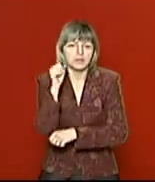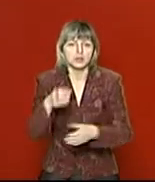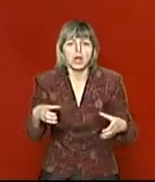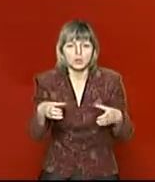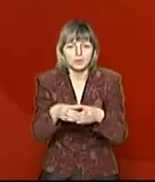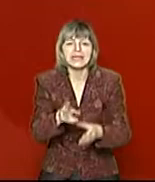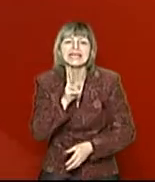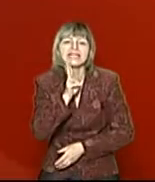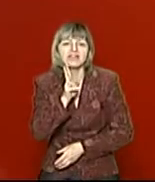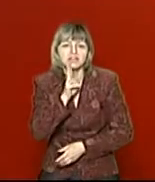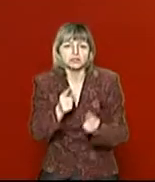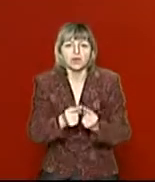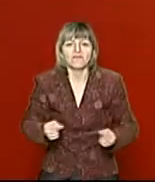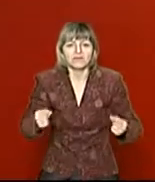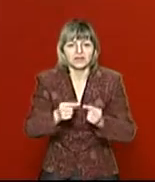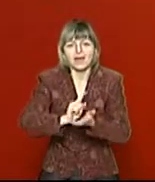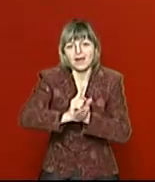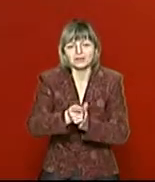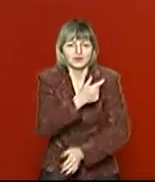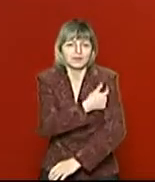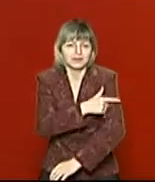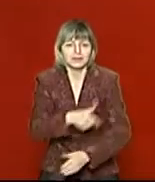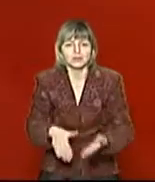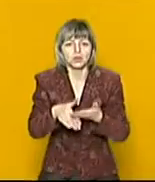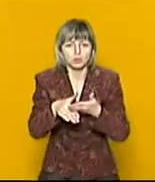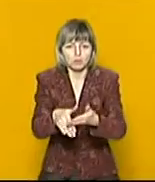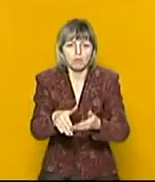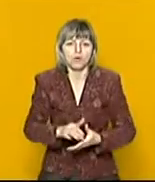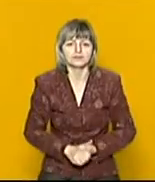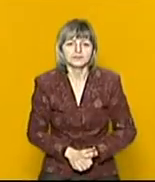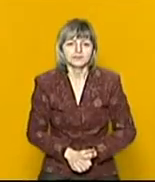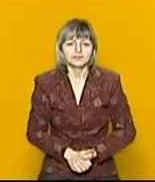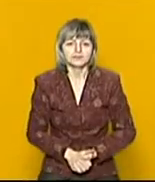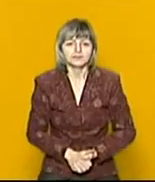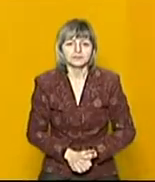команда Ківерцівського відділення екстреної медичної допомоги.